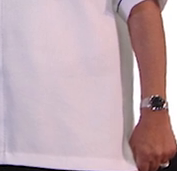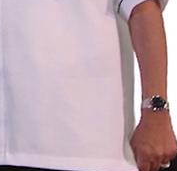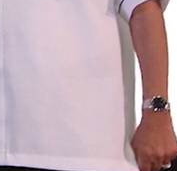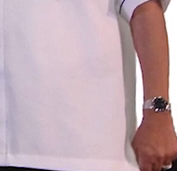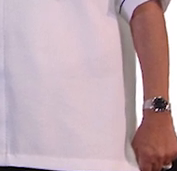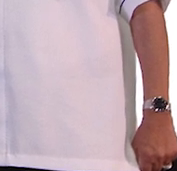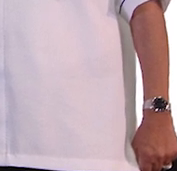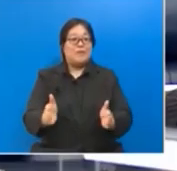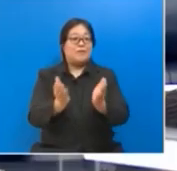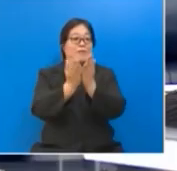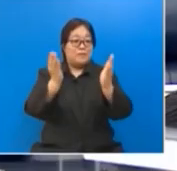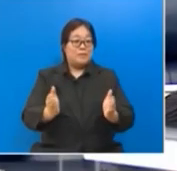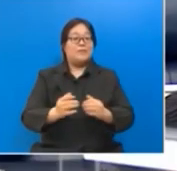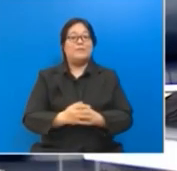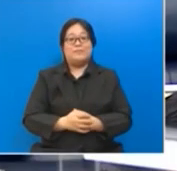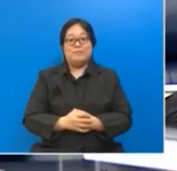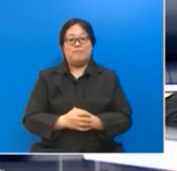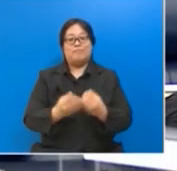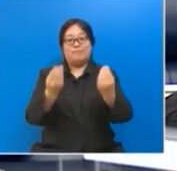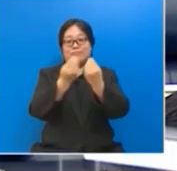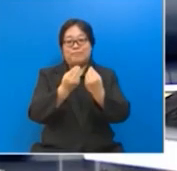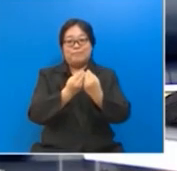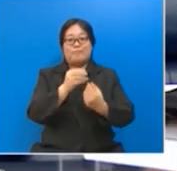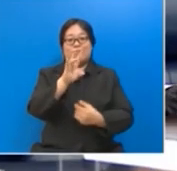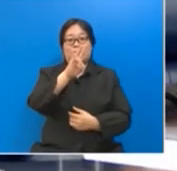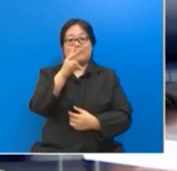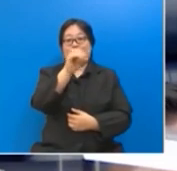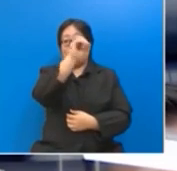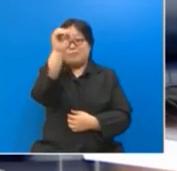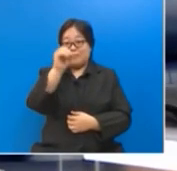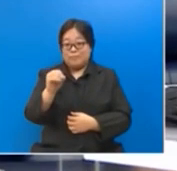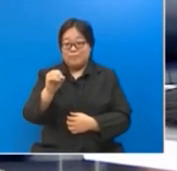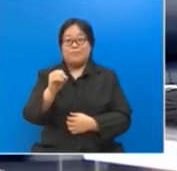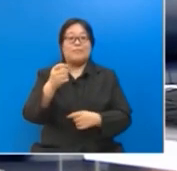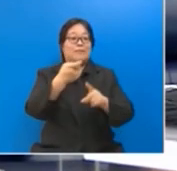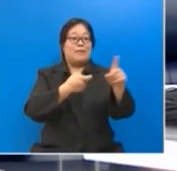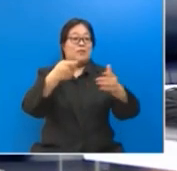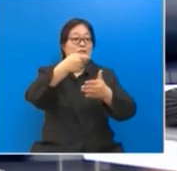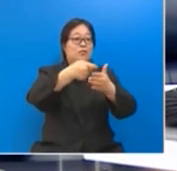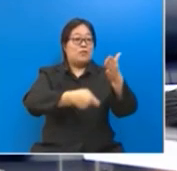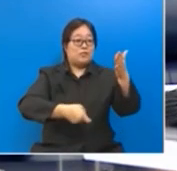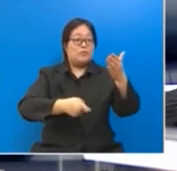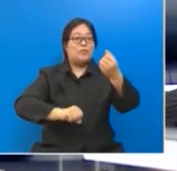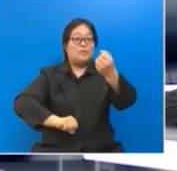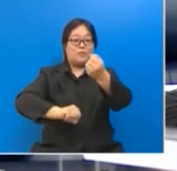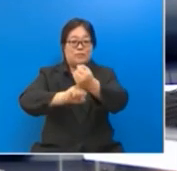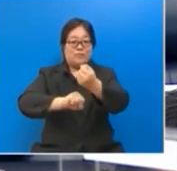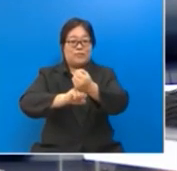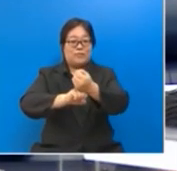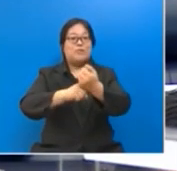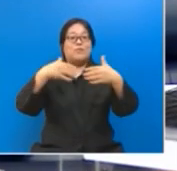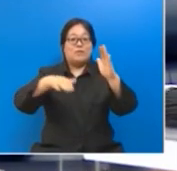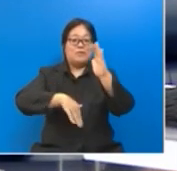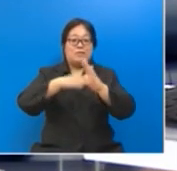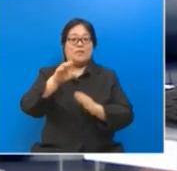575 orang pelajar, iaitu sebanyak 17% dengan kos tajaan yang sudah